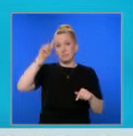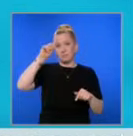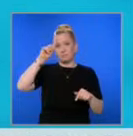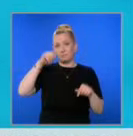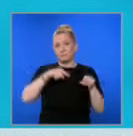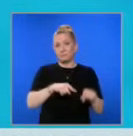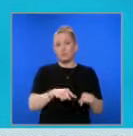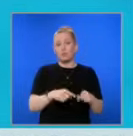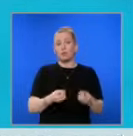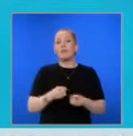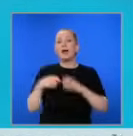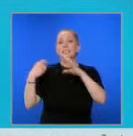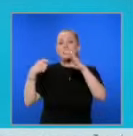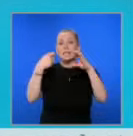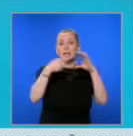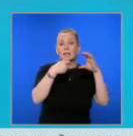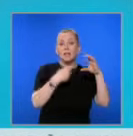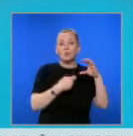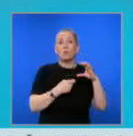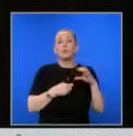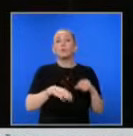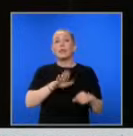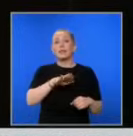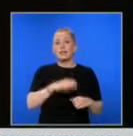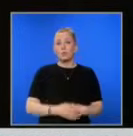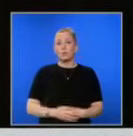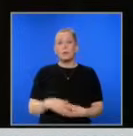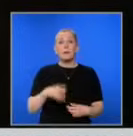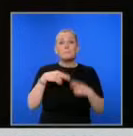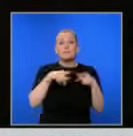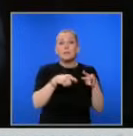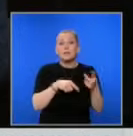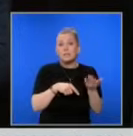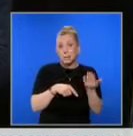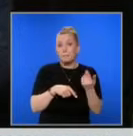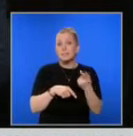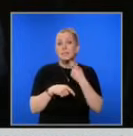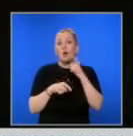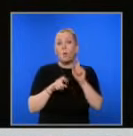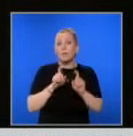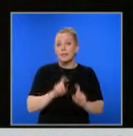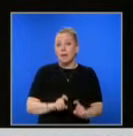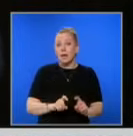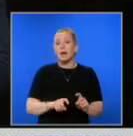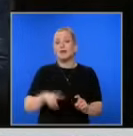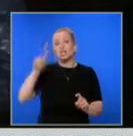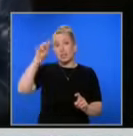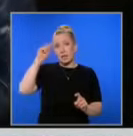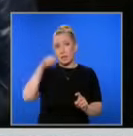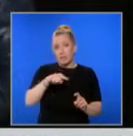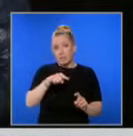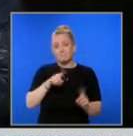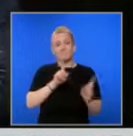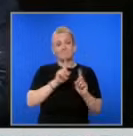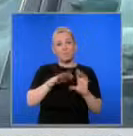от неделя и е заснето 13-годишното дете. Потърсихме за коментари жената, жертва на насилието във въпросния видеоклип. Тя